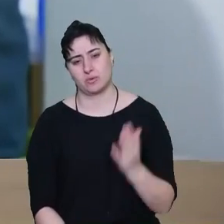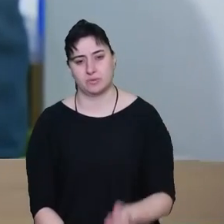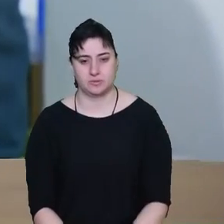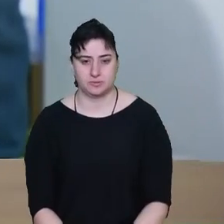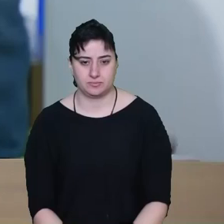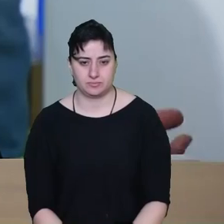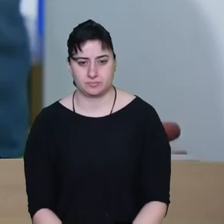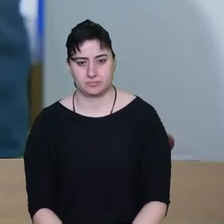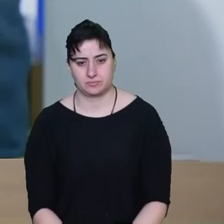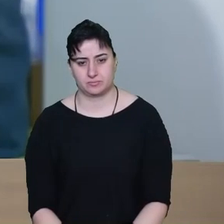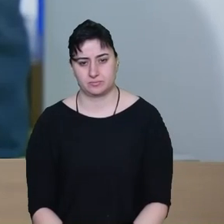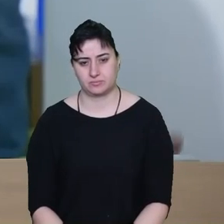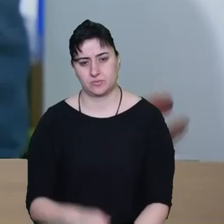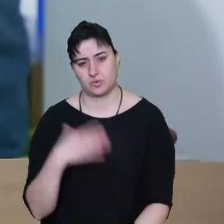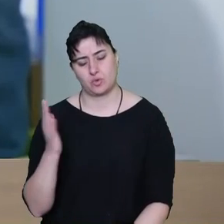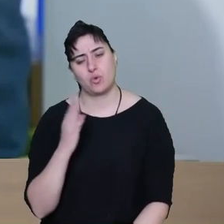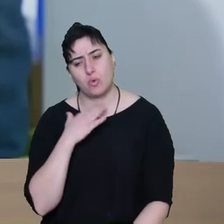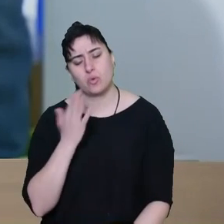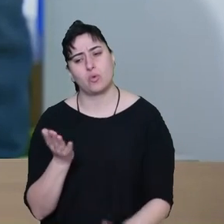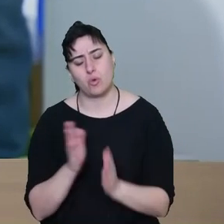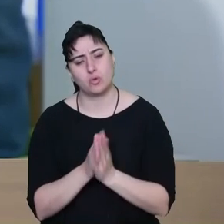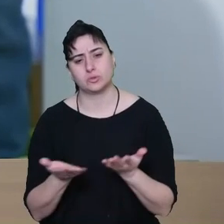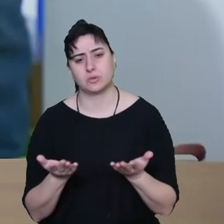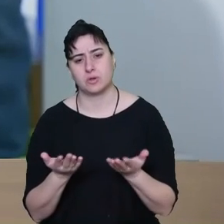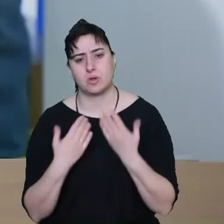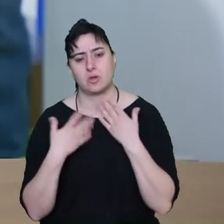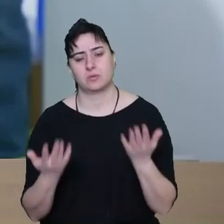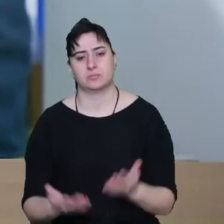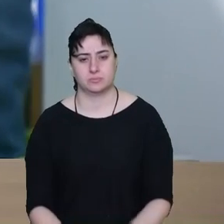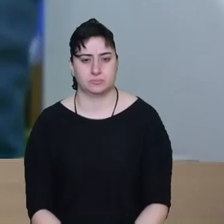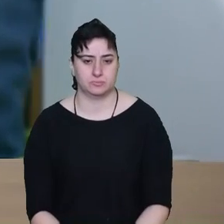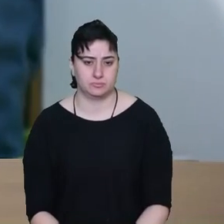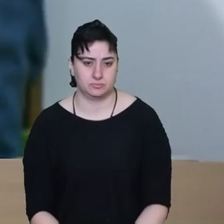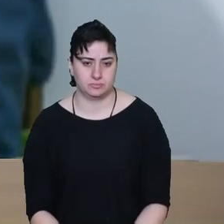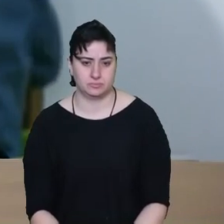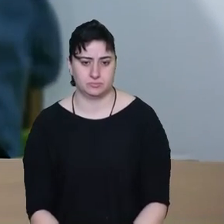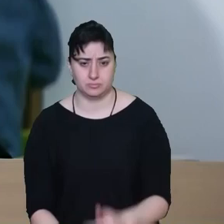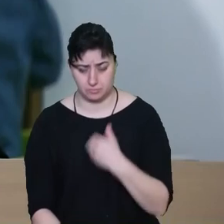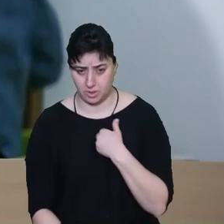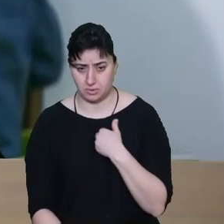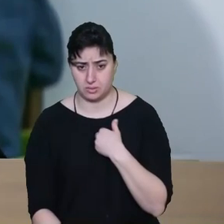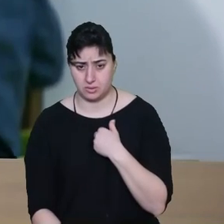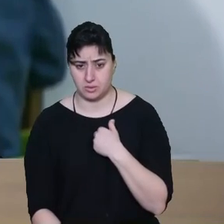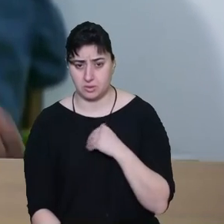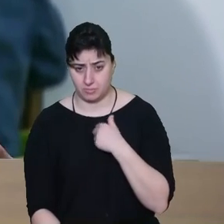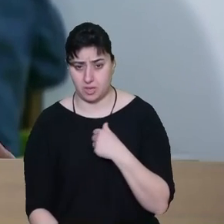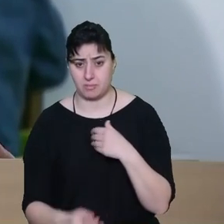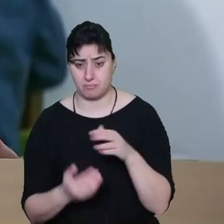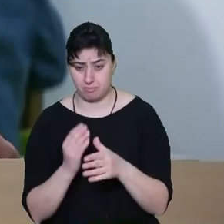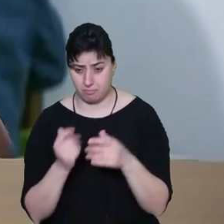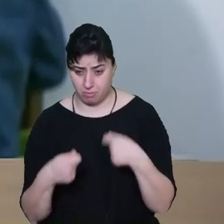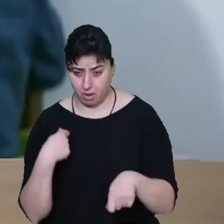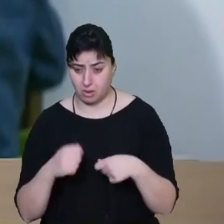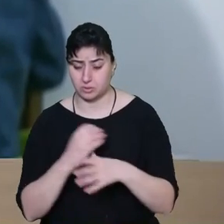ya. Hadi oradan. Ya çok özür dilerim müdürüm ama. Hadi oradan yani lütfen rica edeceğim. Ben bankayı